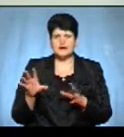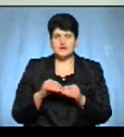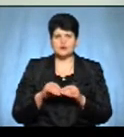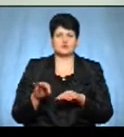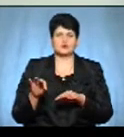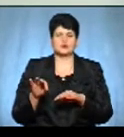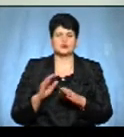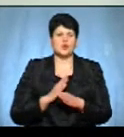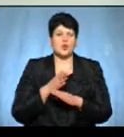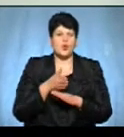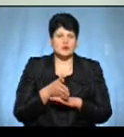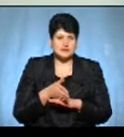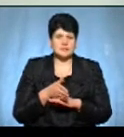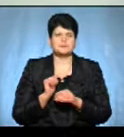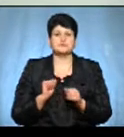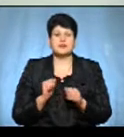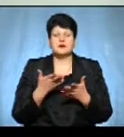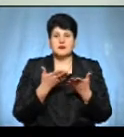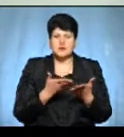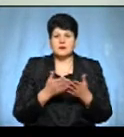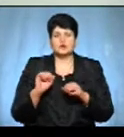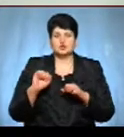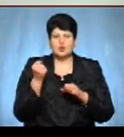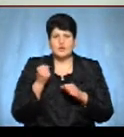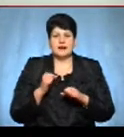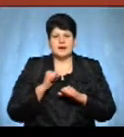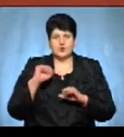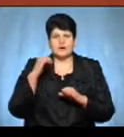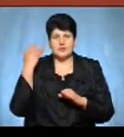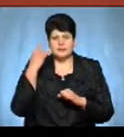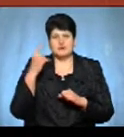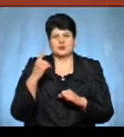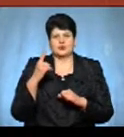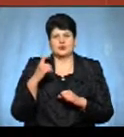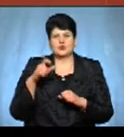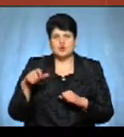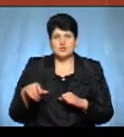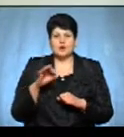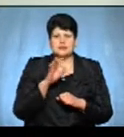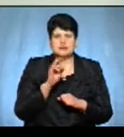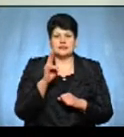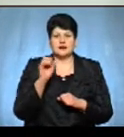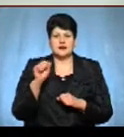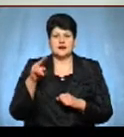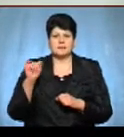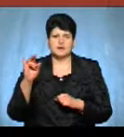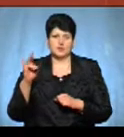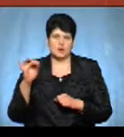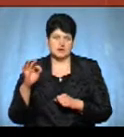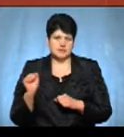Петро Жовтовський, учасник Революції Гідності та друг Героя Небесної Сотні Олександр Капінос. Я вас вітаю. Доброго